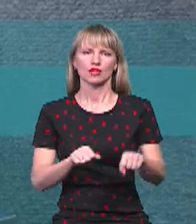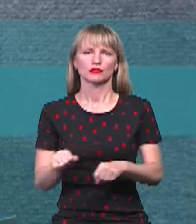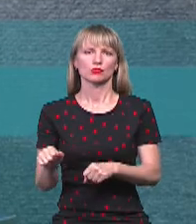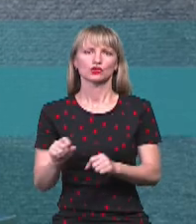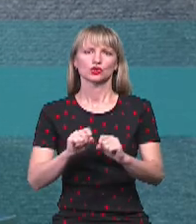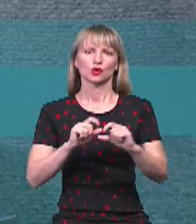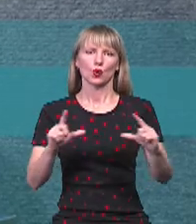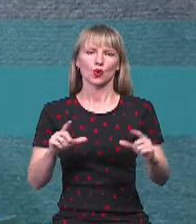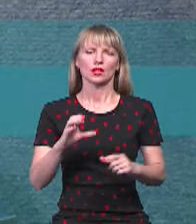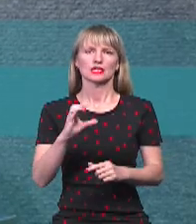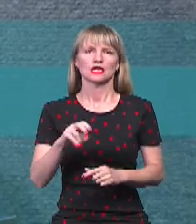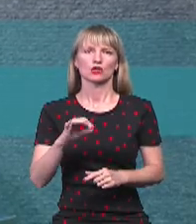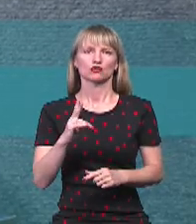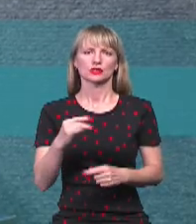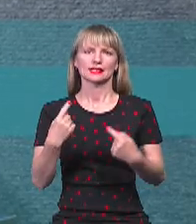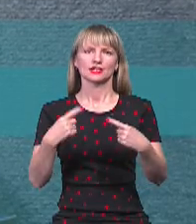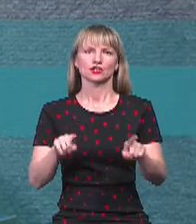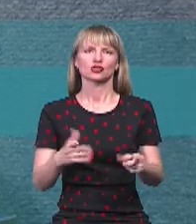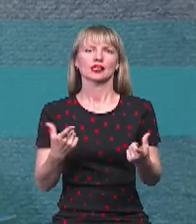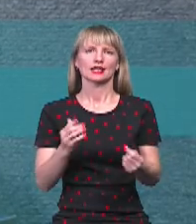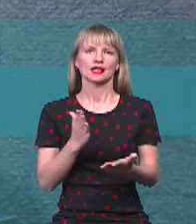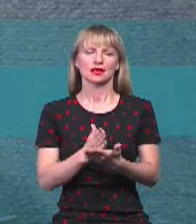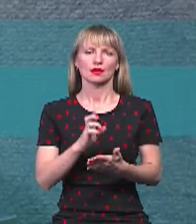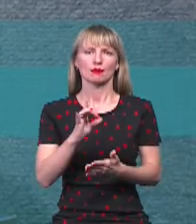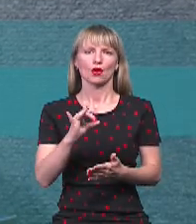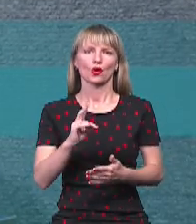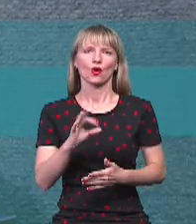школи, садочки, інші, де їдять брокколі